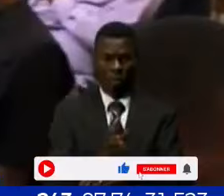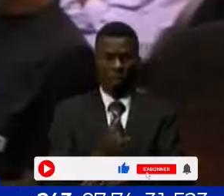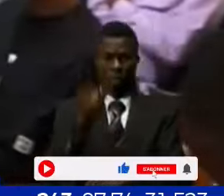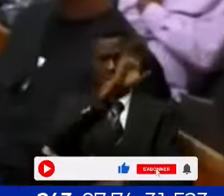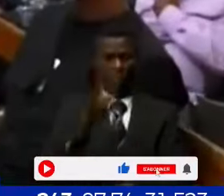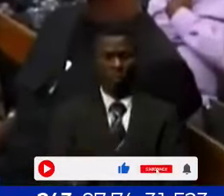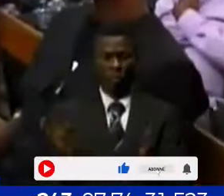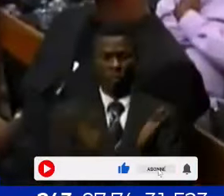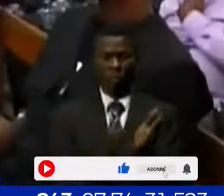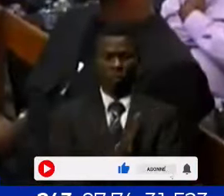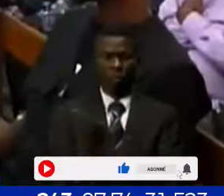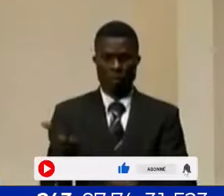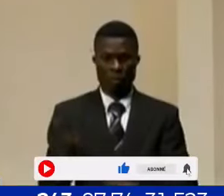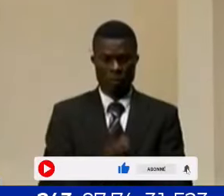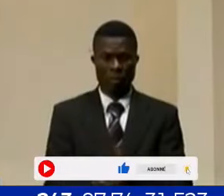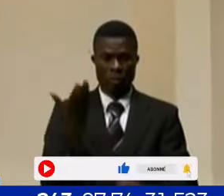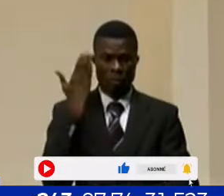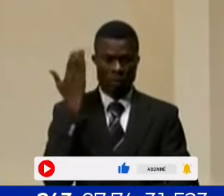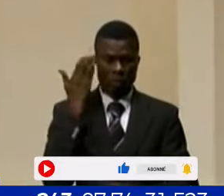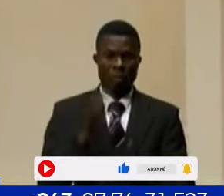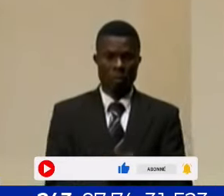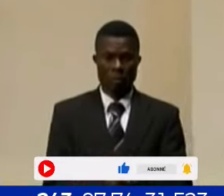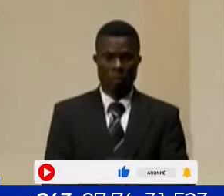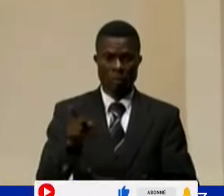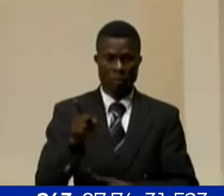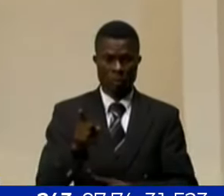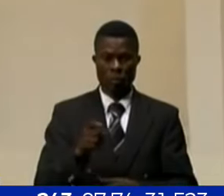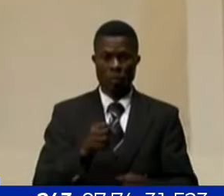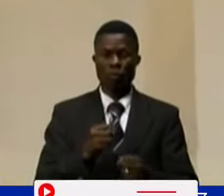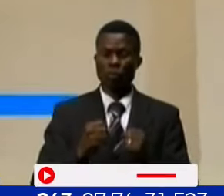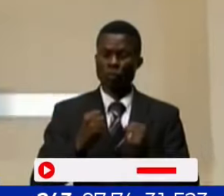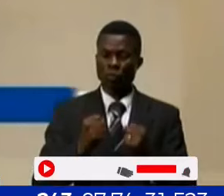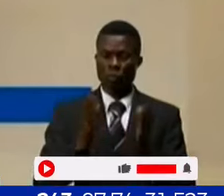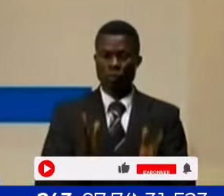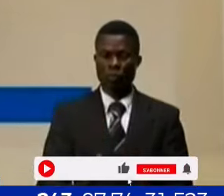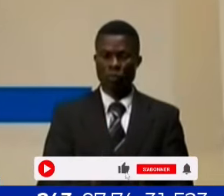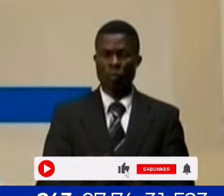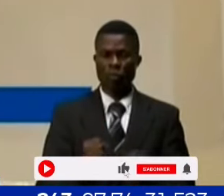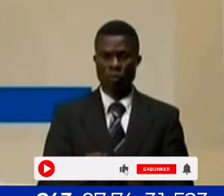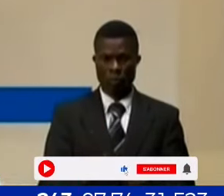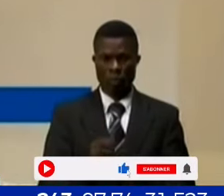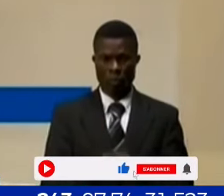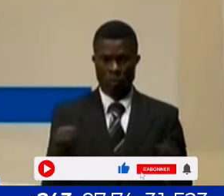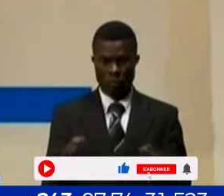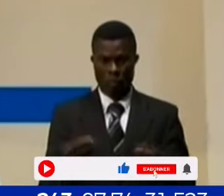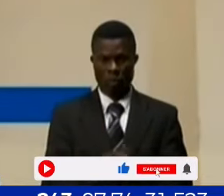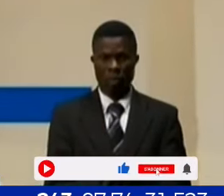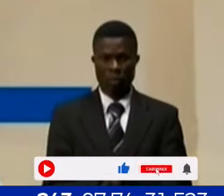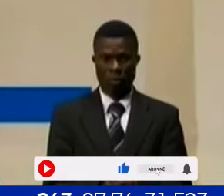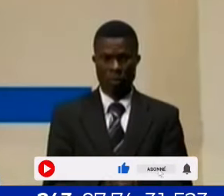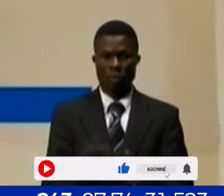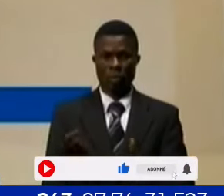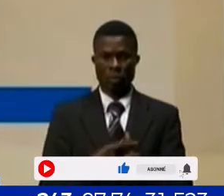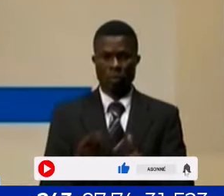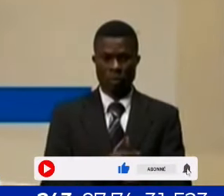Bandalungwa. Papa Bongo était un papa pour nous tous. Et pour moi particulièrement